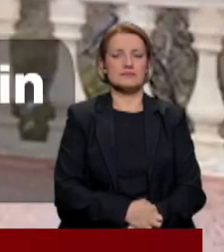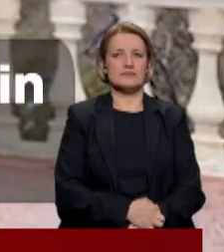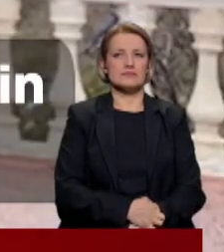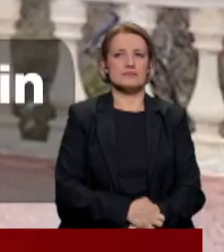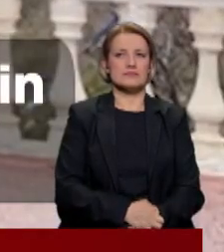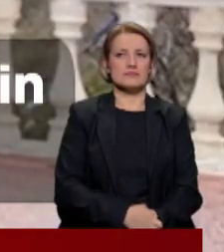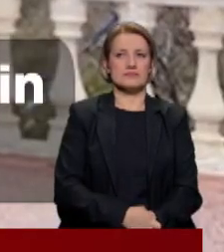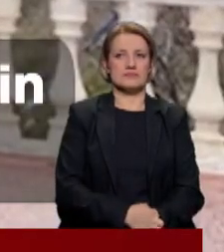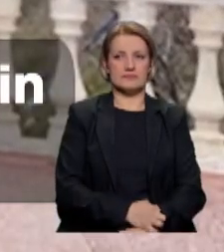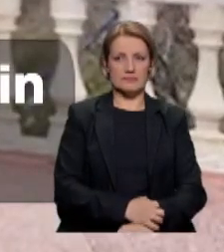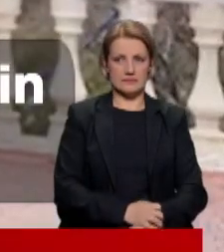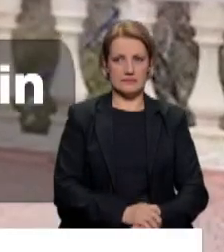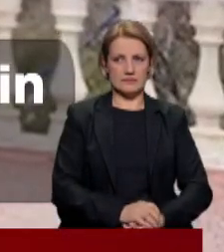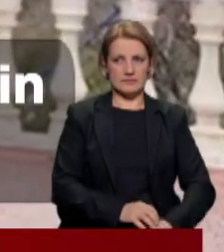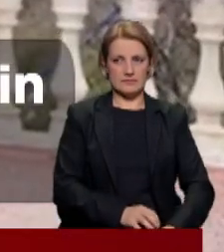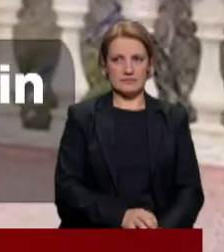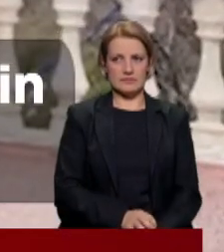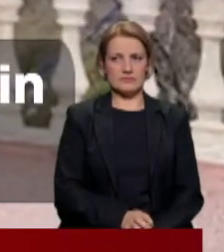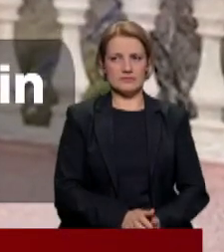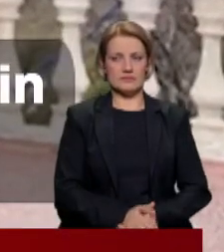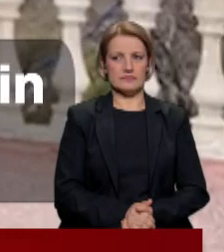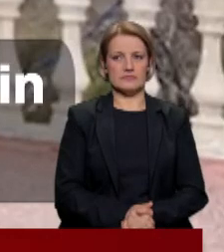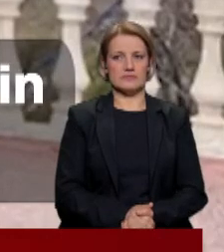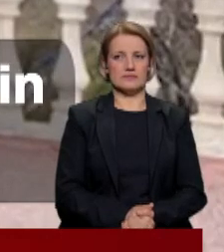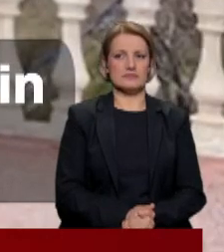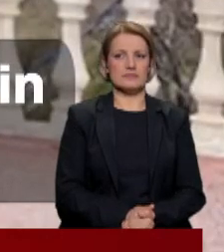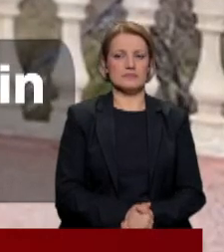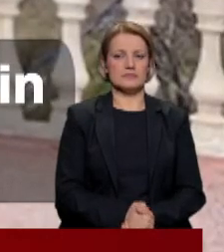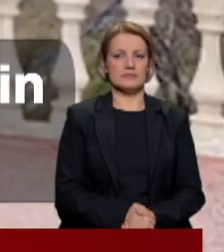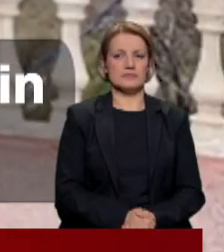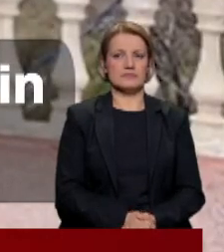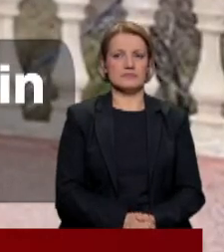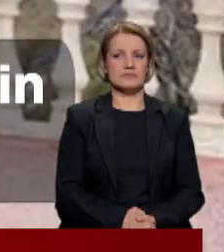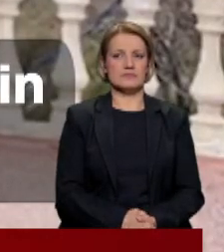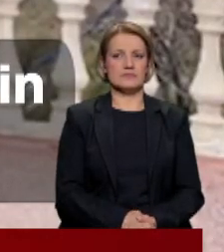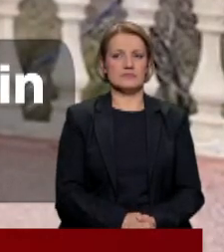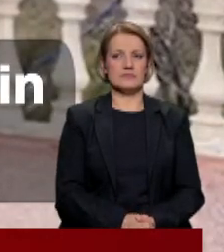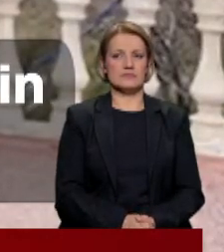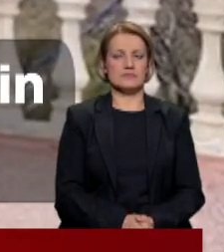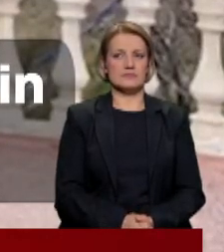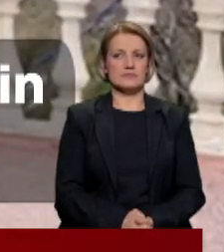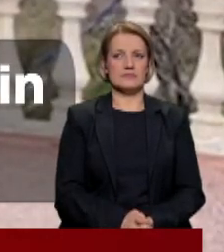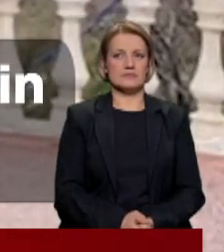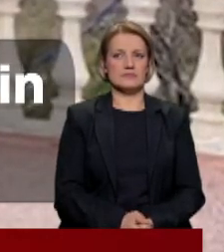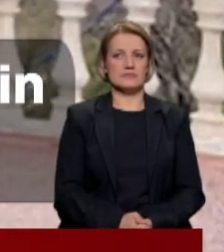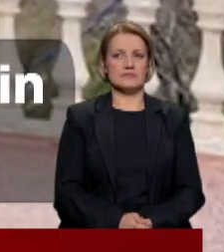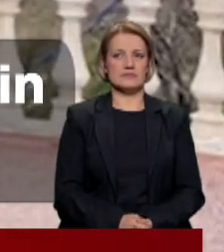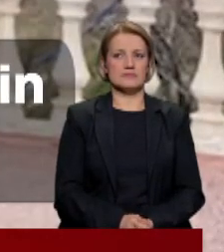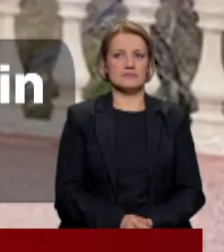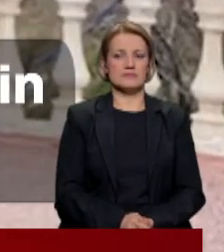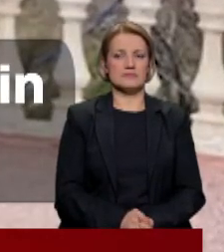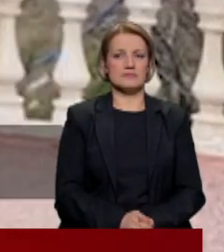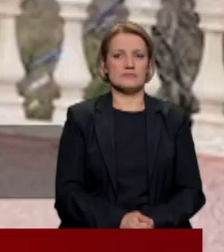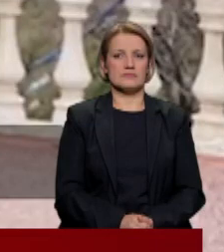efendi, kim sana Erkam için fakir dedi de gittin ziyaret ettin? Erkam